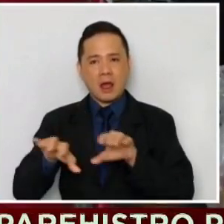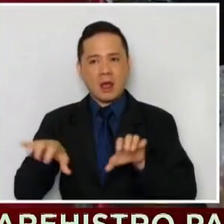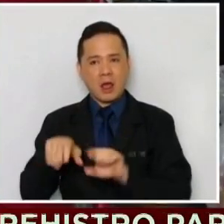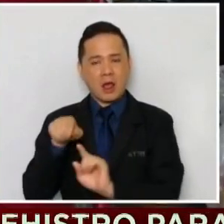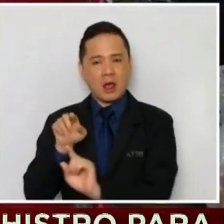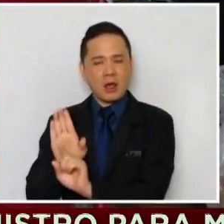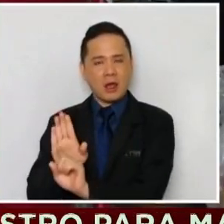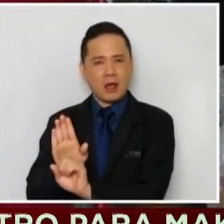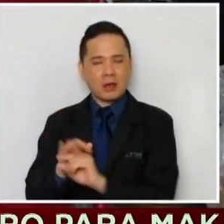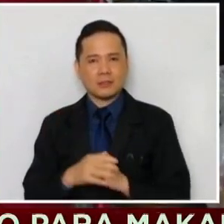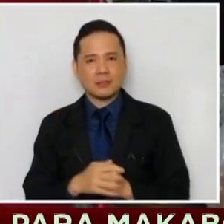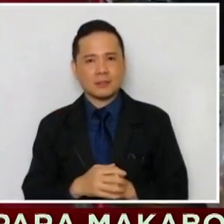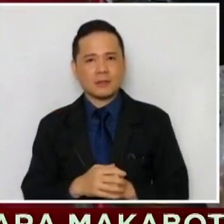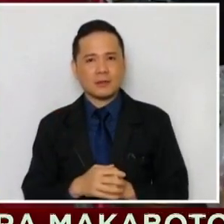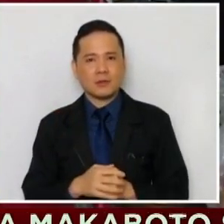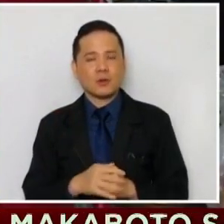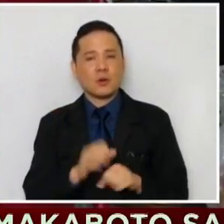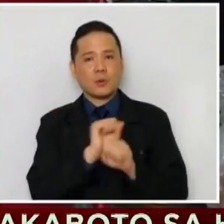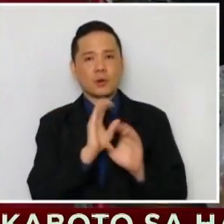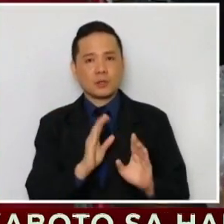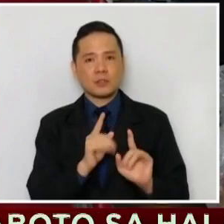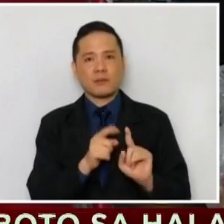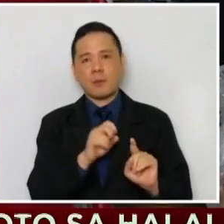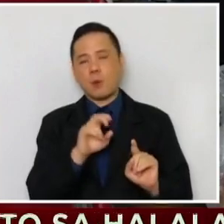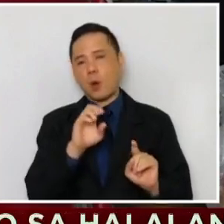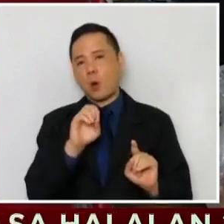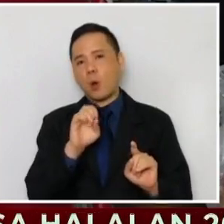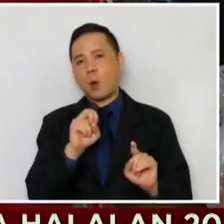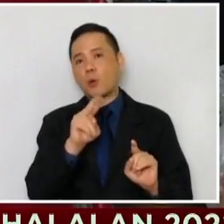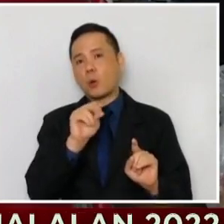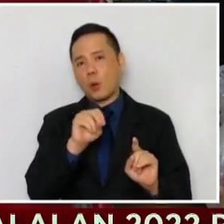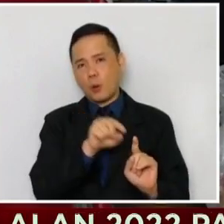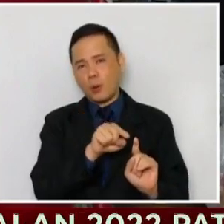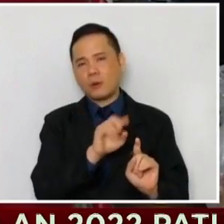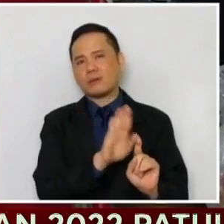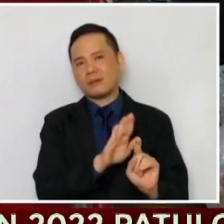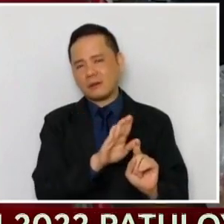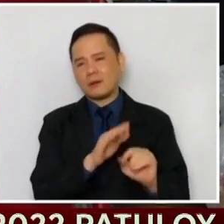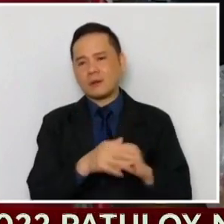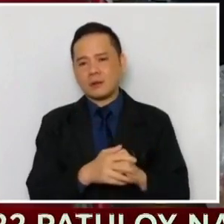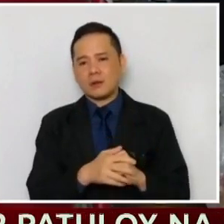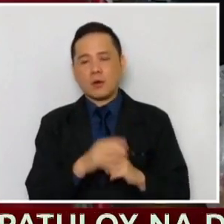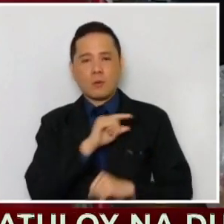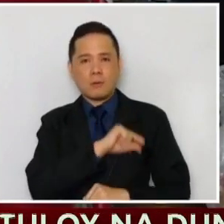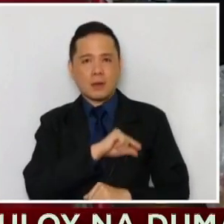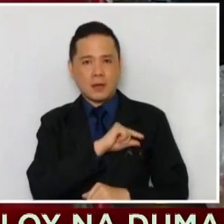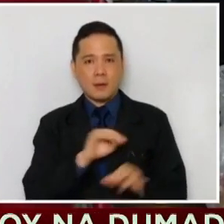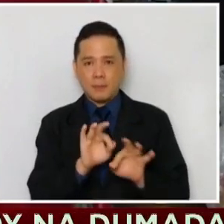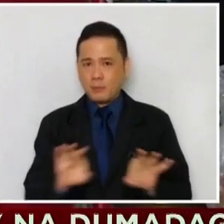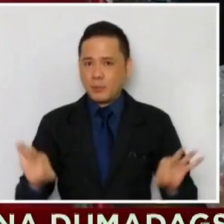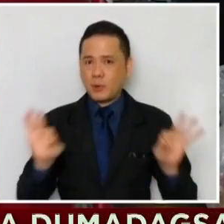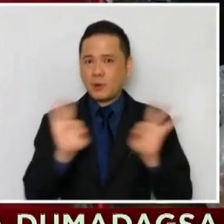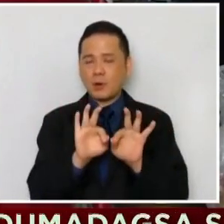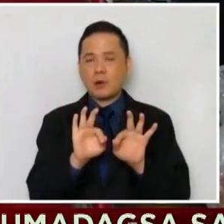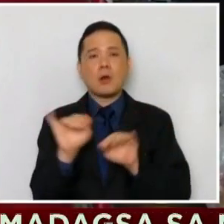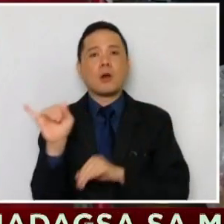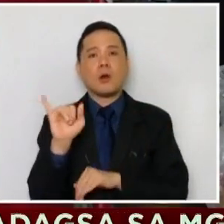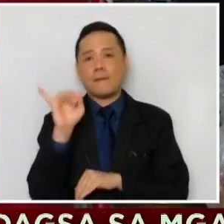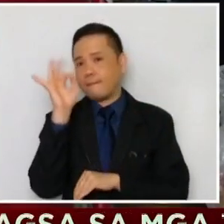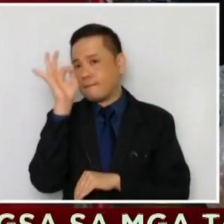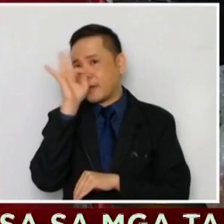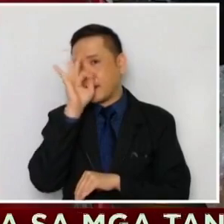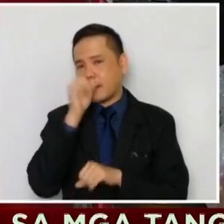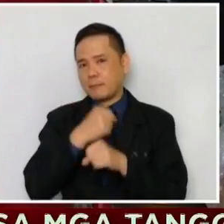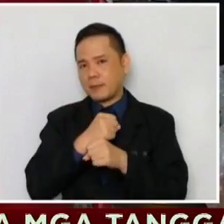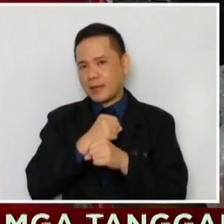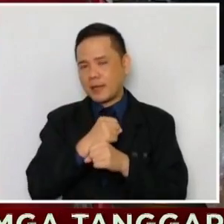po, pati mga trabador ko taga-Angono. Ang quality namin, iyon ang napag-anula. Saka yung gawang Pinoy, medyo pagdating sa